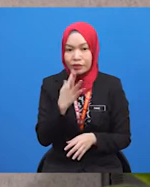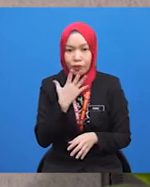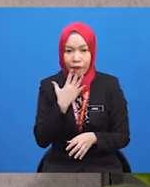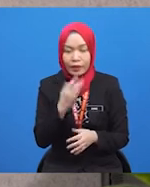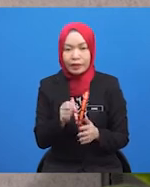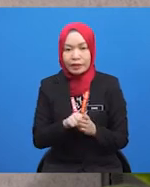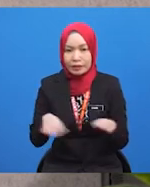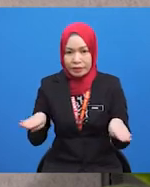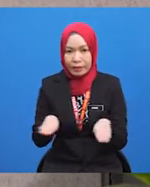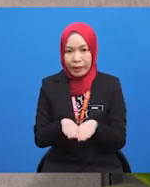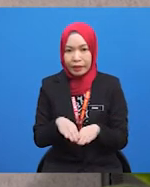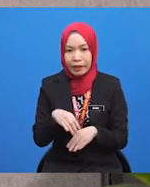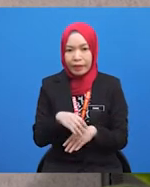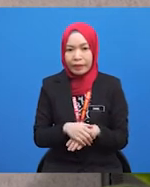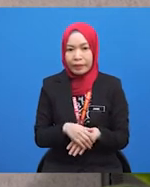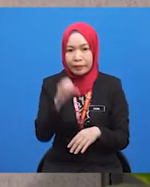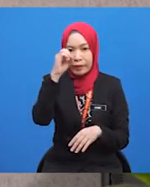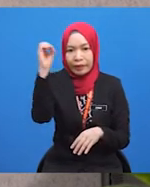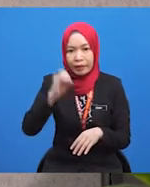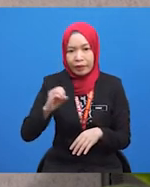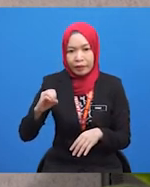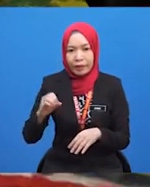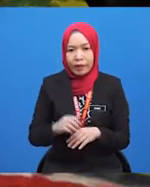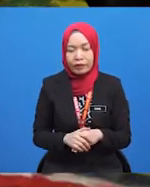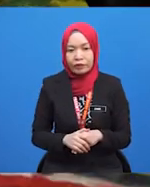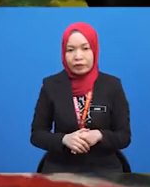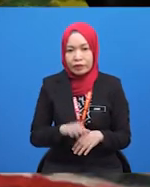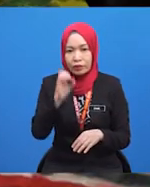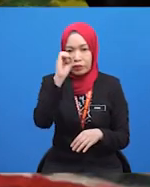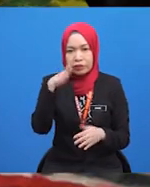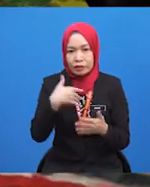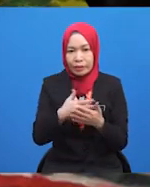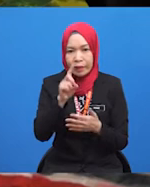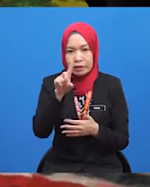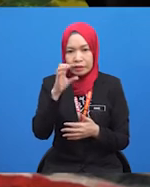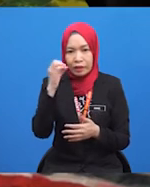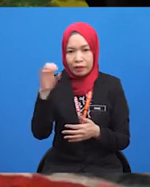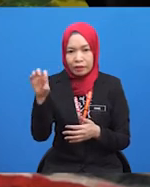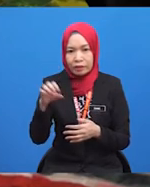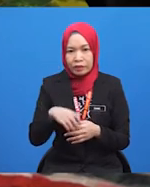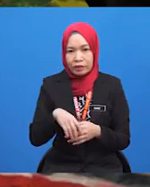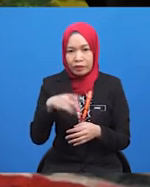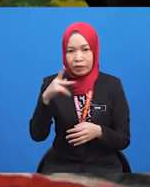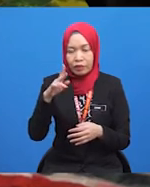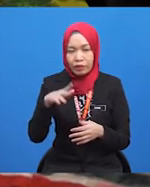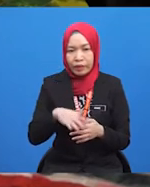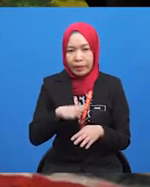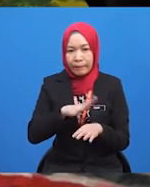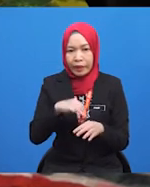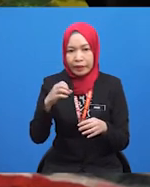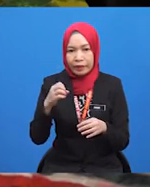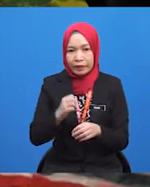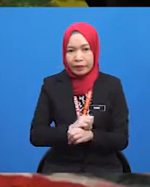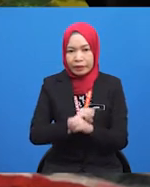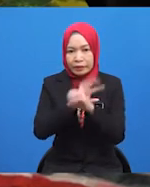Sebagai peratusan antara 0 hingga 100%, kuning pada kecerahan 0%